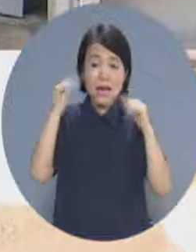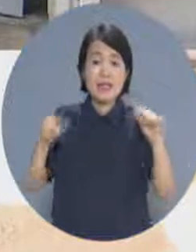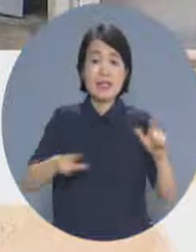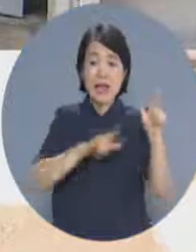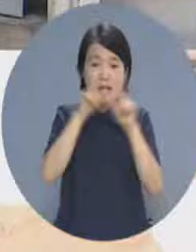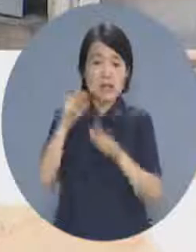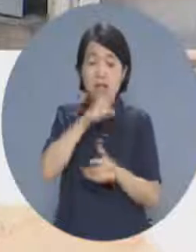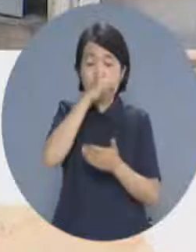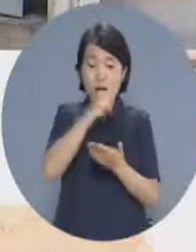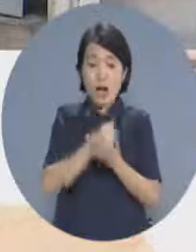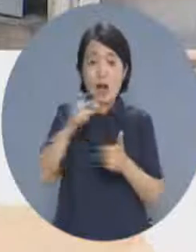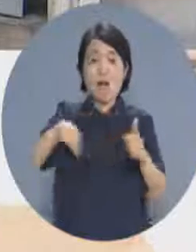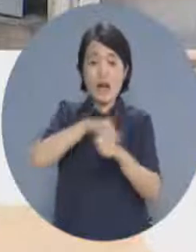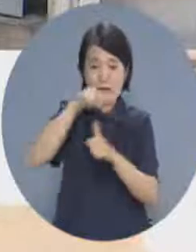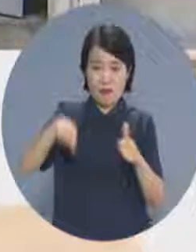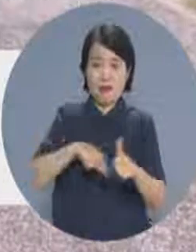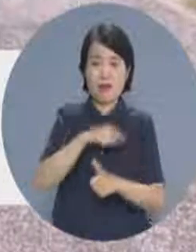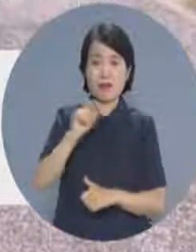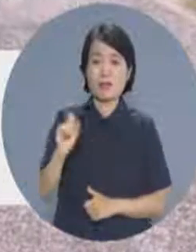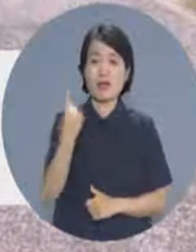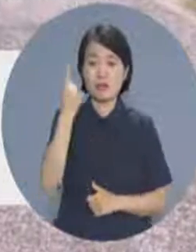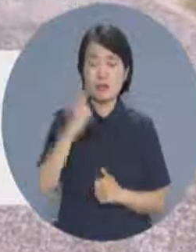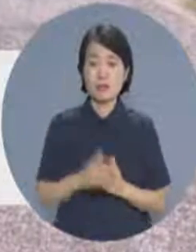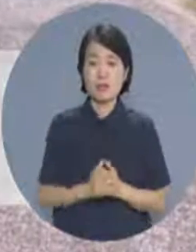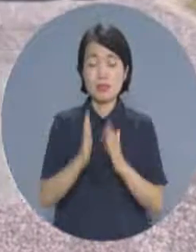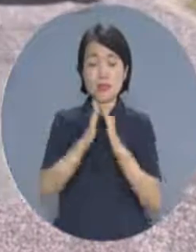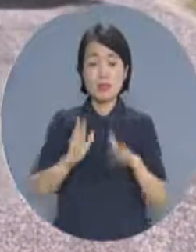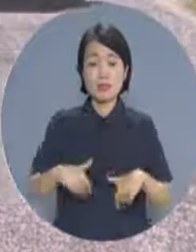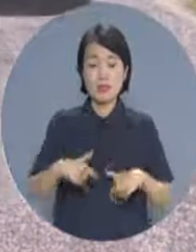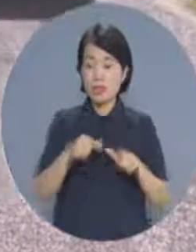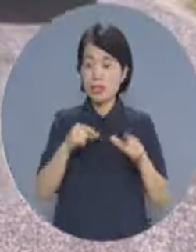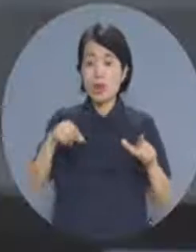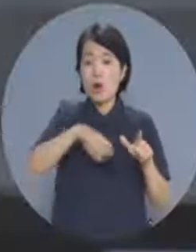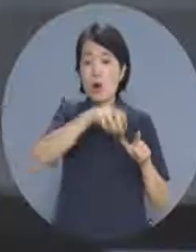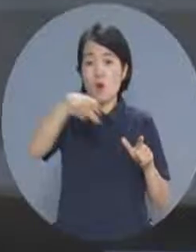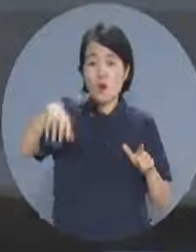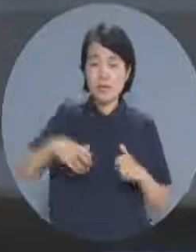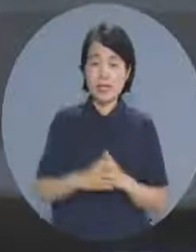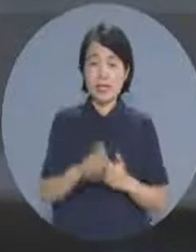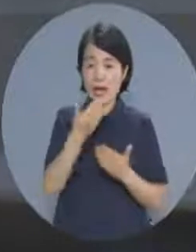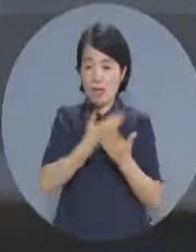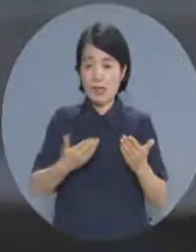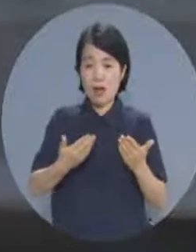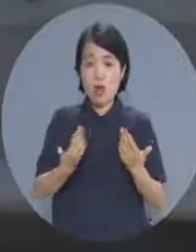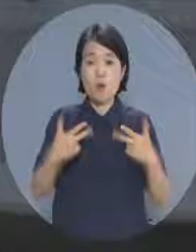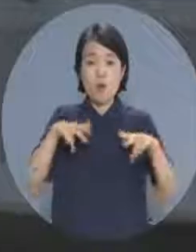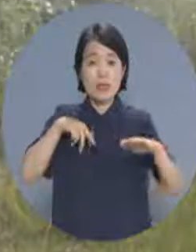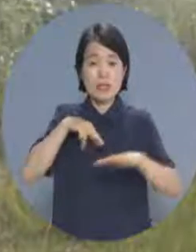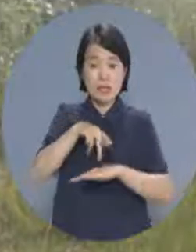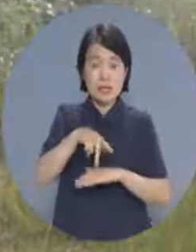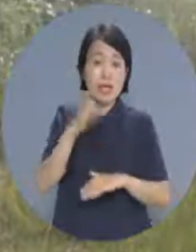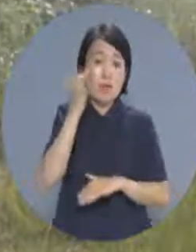환경들이 많이 이루어졌습니다. 전라남도와 일선시군은 하천과 공원 산책로 등